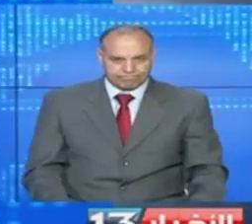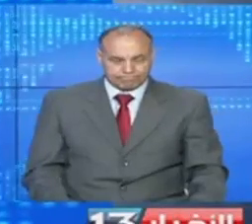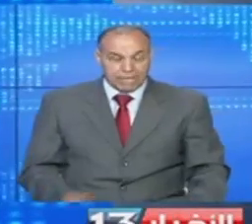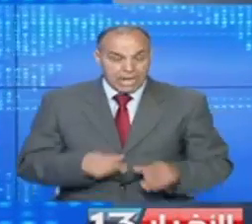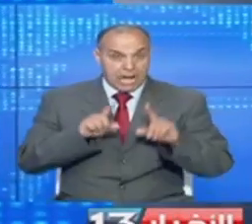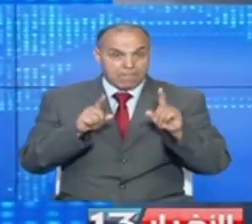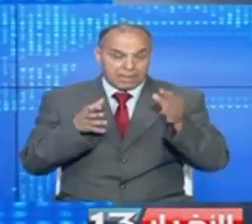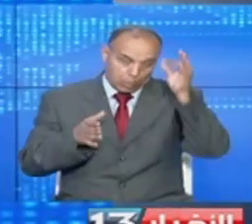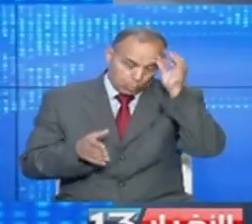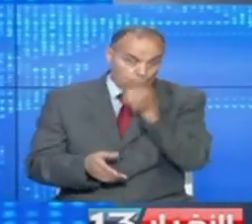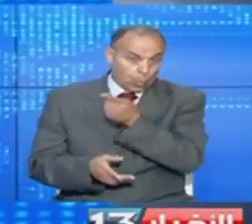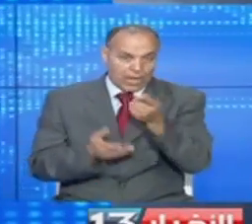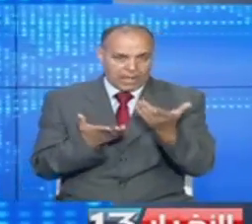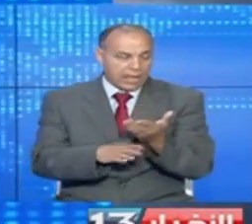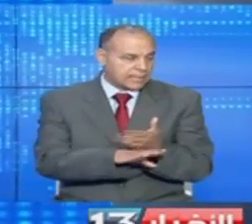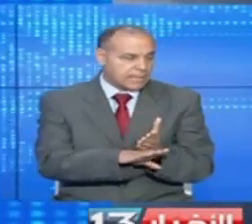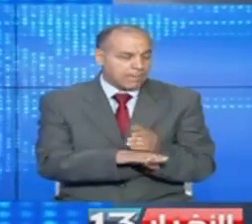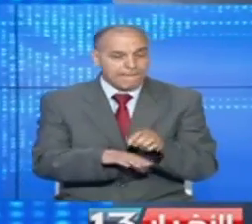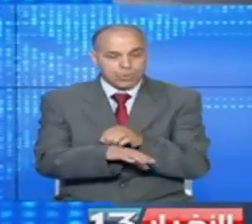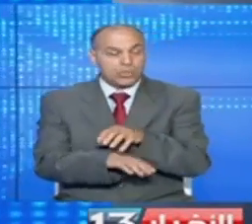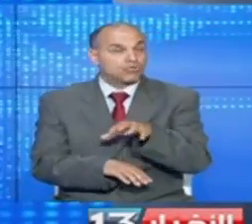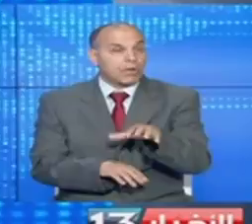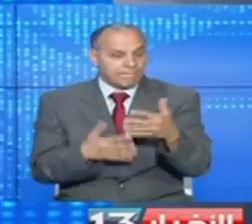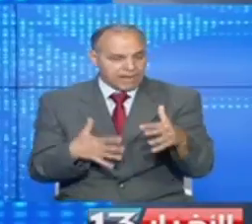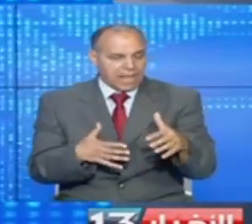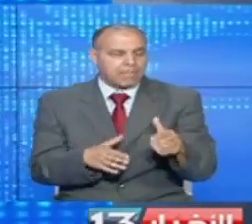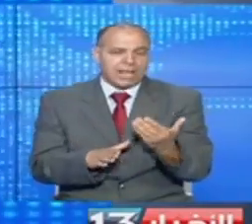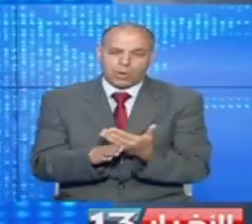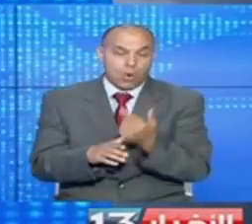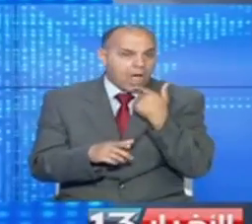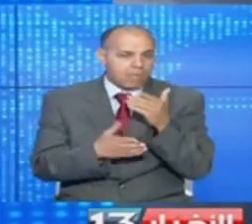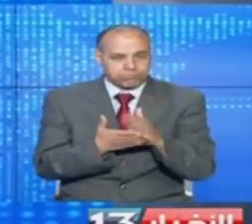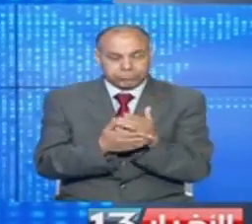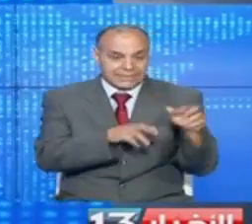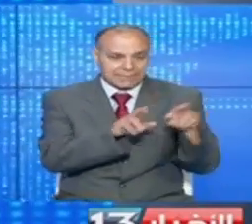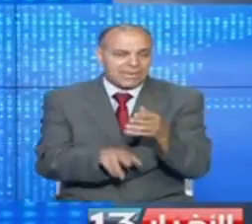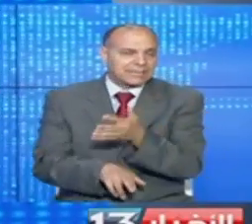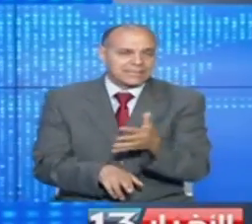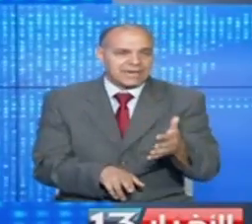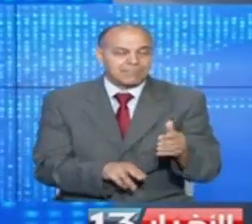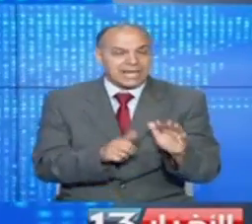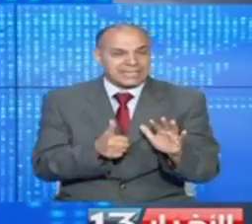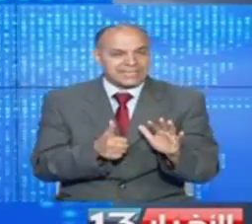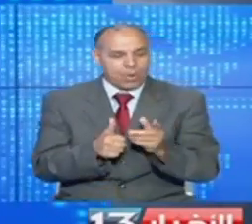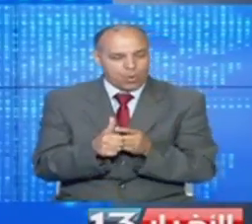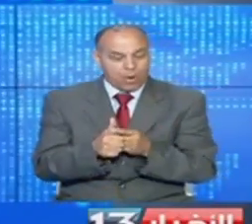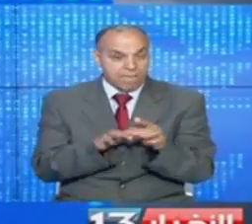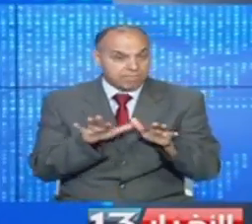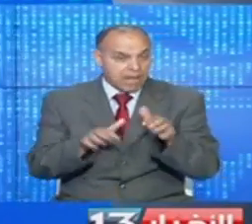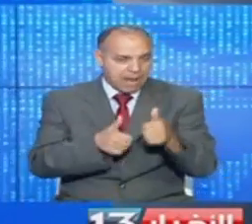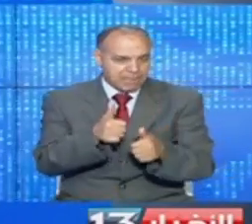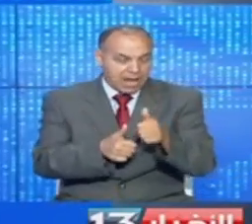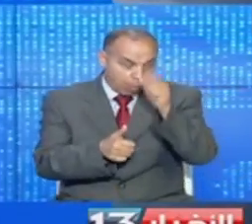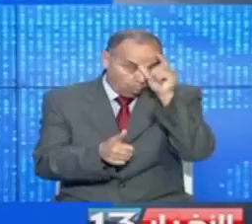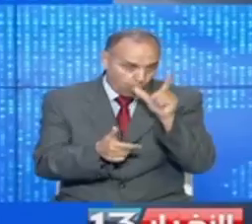نشرة الظهر من تونس، أهلا بكم. استكملت المندوبيات الجهوية للتربية استعداداتها لاستقبال تلاميذ السنة السادسة الذين يجرون